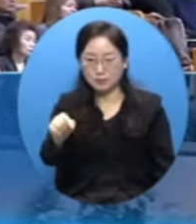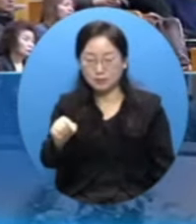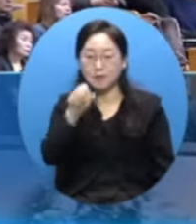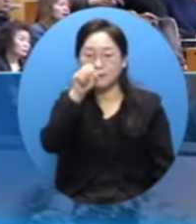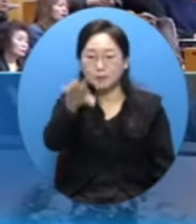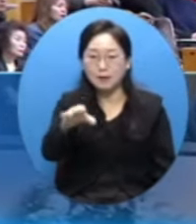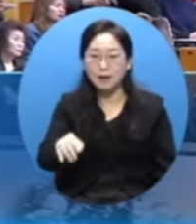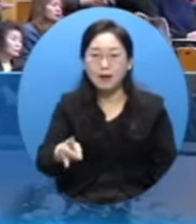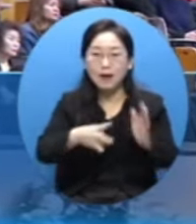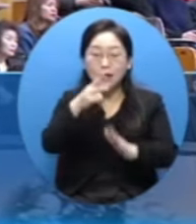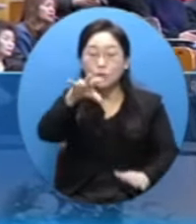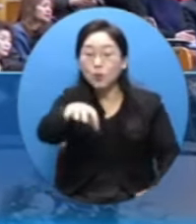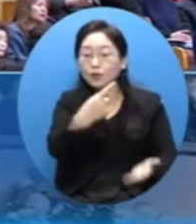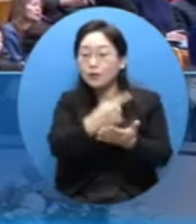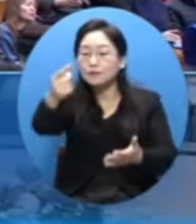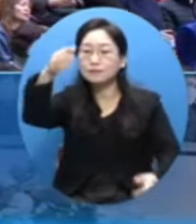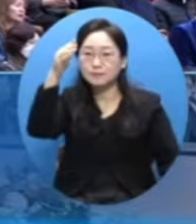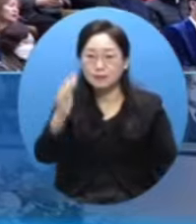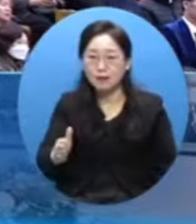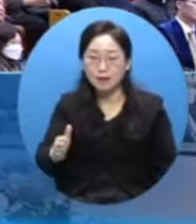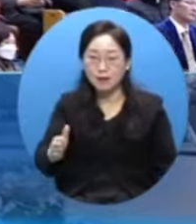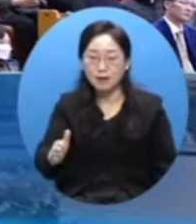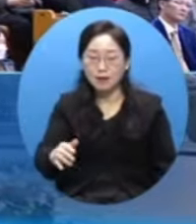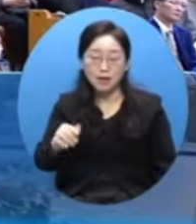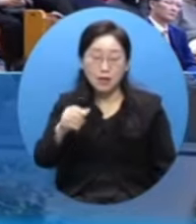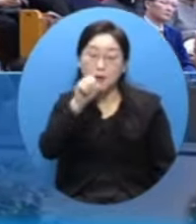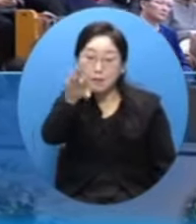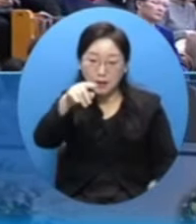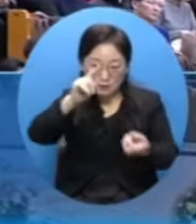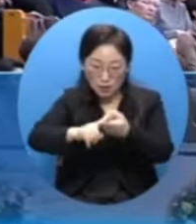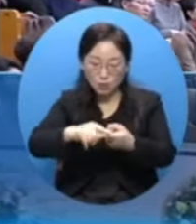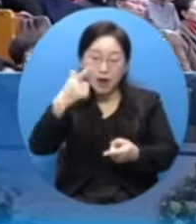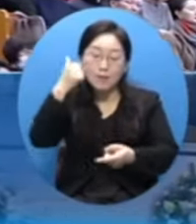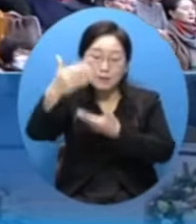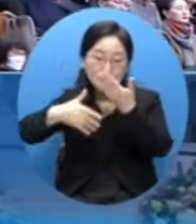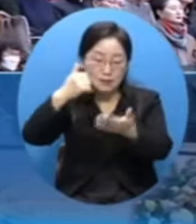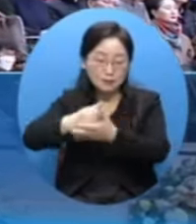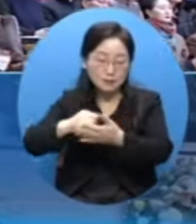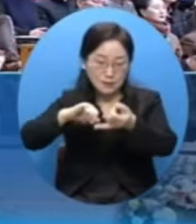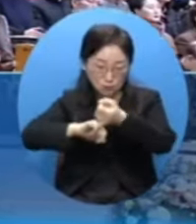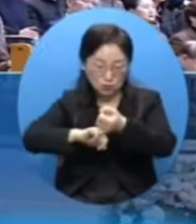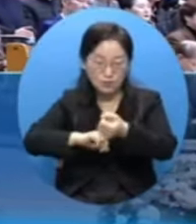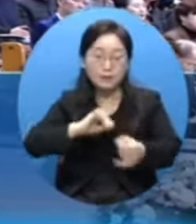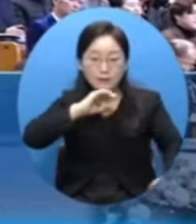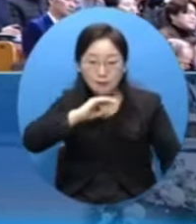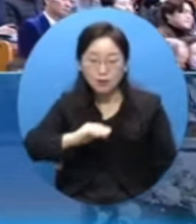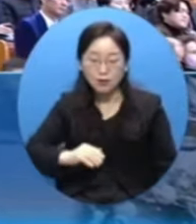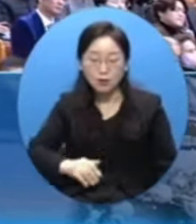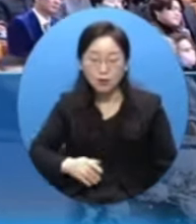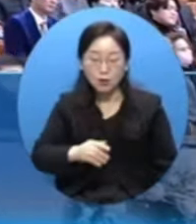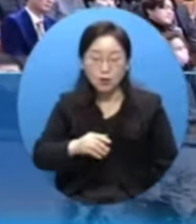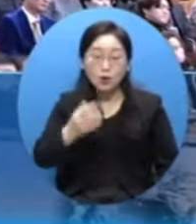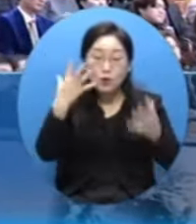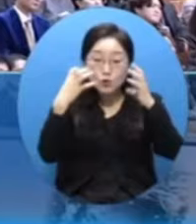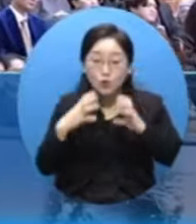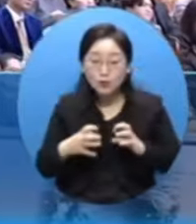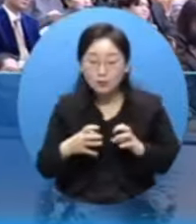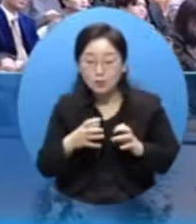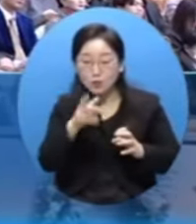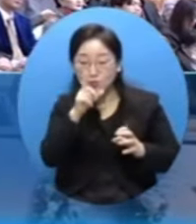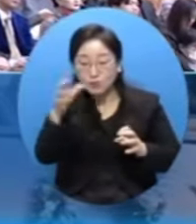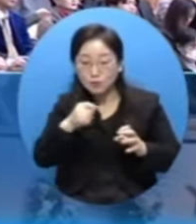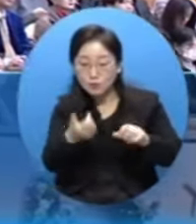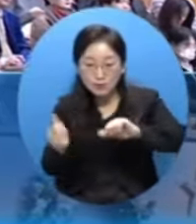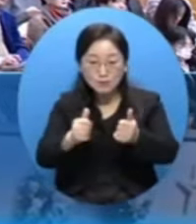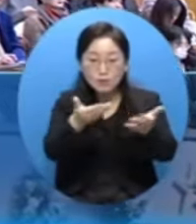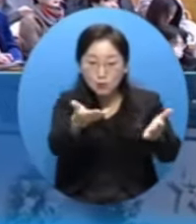이르시되 예루살렘을 떠나지 말고 내게서 들은 바 아버지께서 약속하신 것을 기다리라. 요한은 물로 침례를 베풀었으나